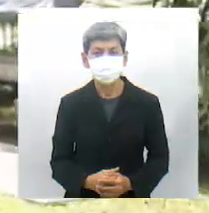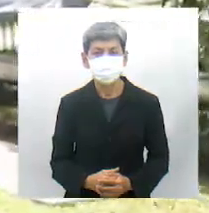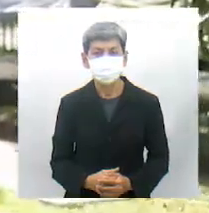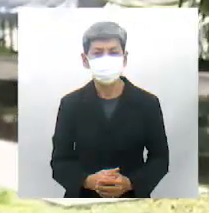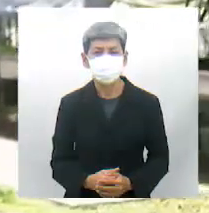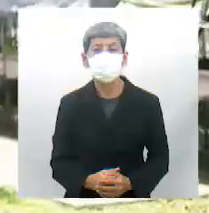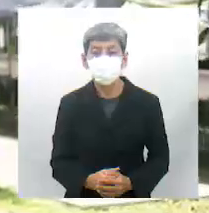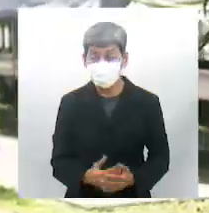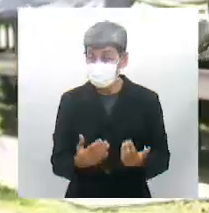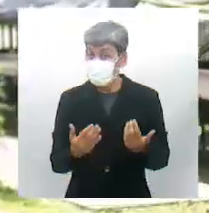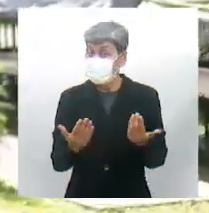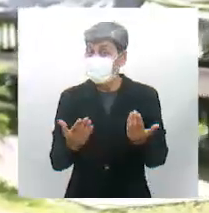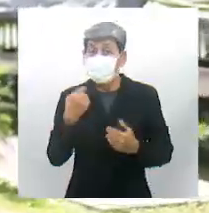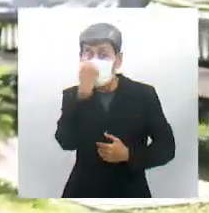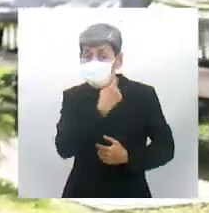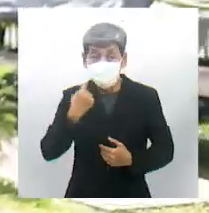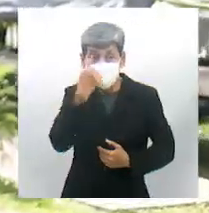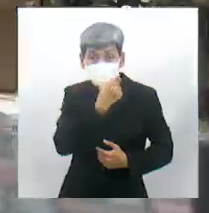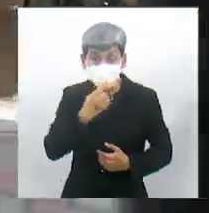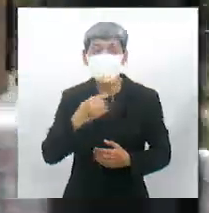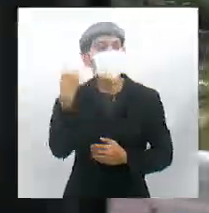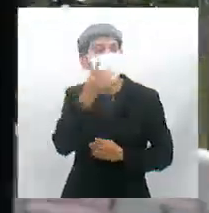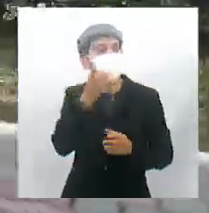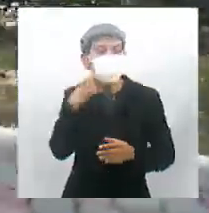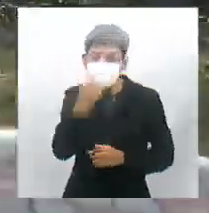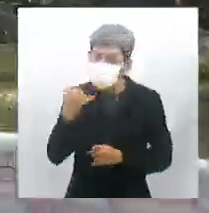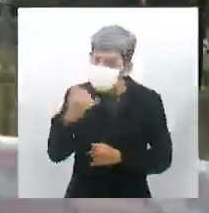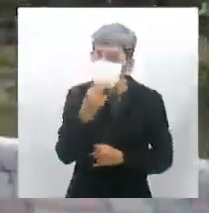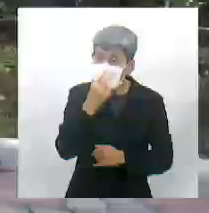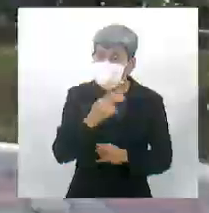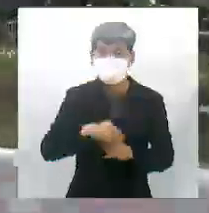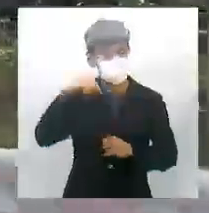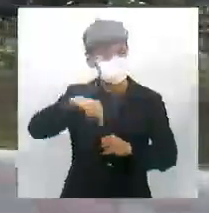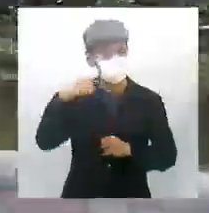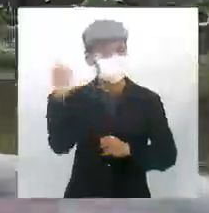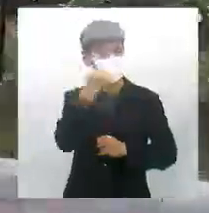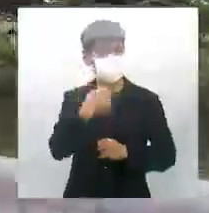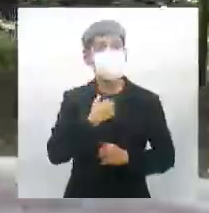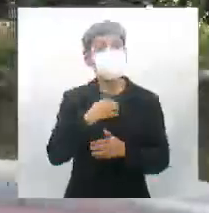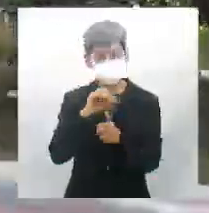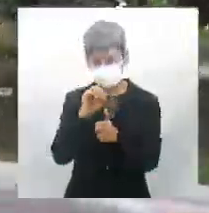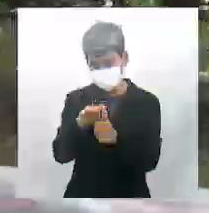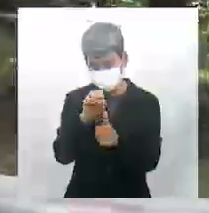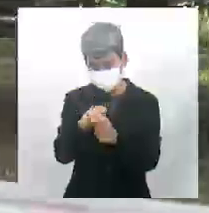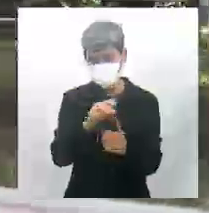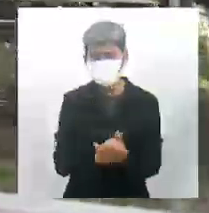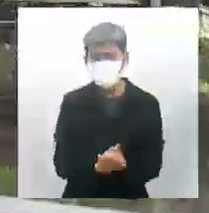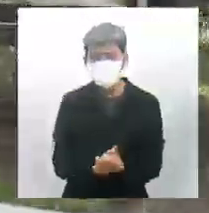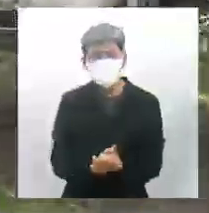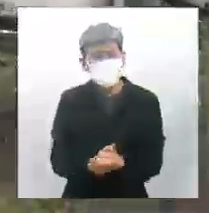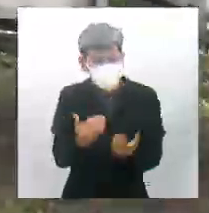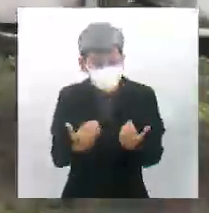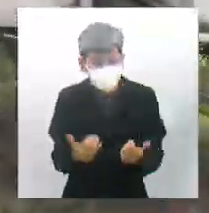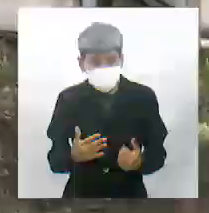คร ับ แล้วคุณผู้ชมครับสำหรับใครที่อยากมาเที่ยวชมที่นี่นะฮะก็ต้องบอกเลยว่าผมก็ค่อนข้างแนะนำเลยนะเพราะว่าจาก